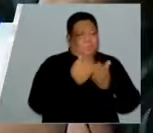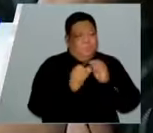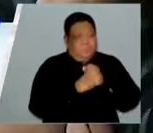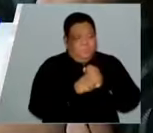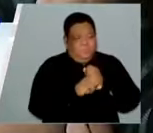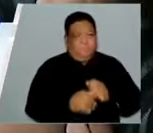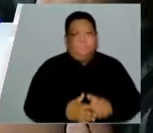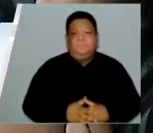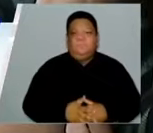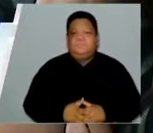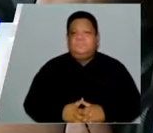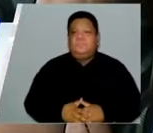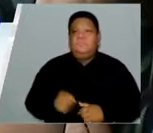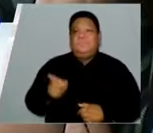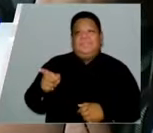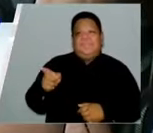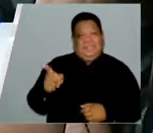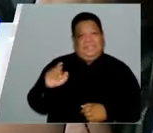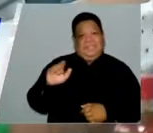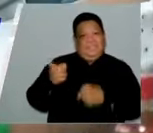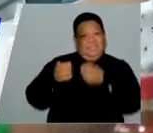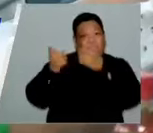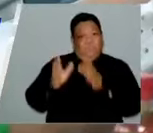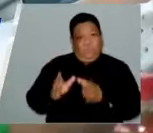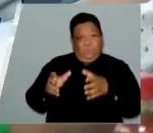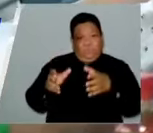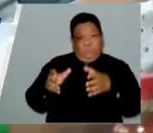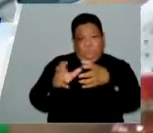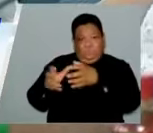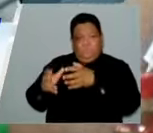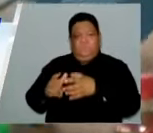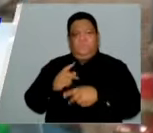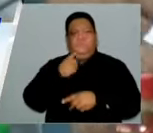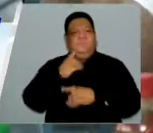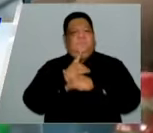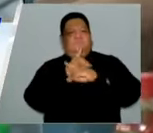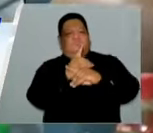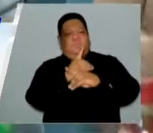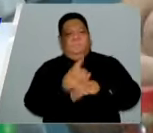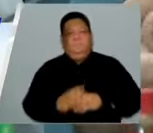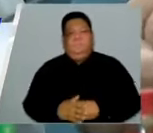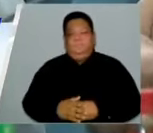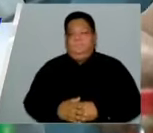at mga kasama sa Directors Guild of the Philippines. Sila pong apat ay talagang